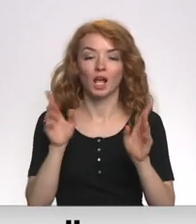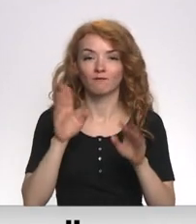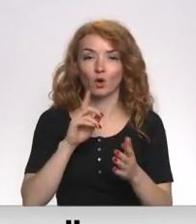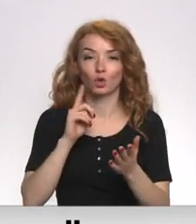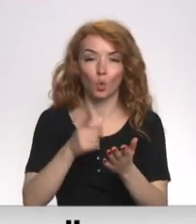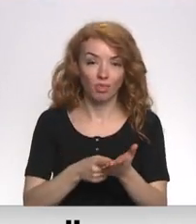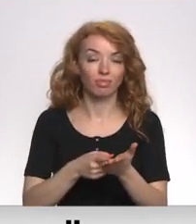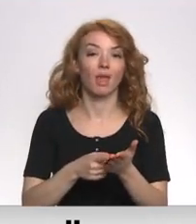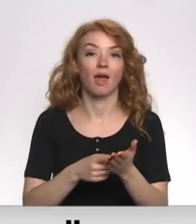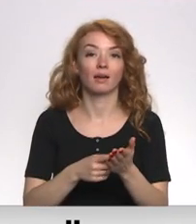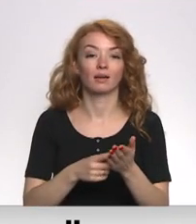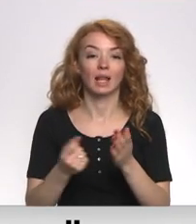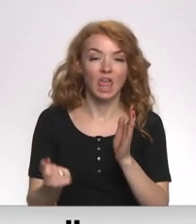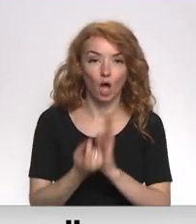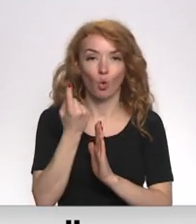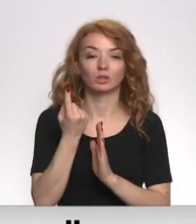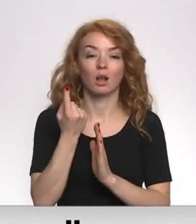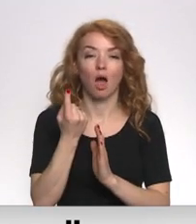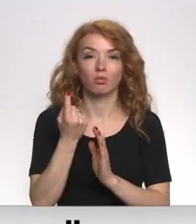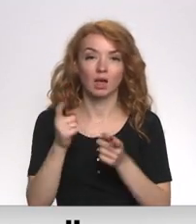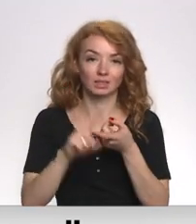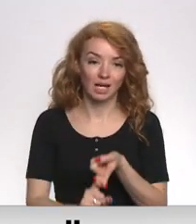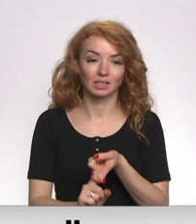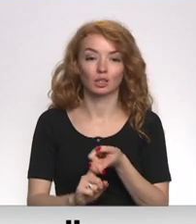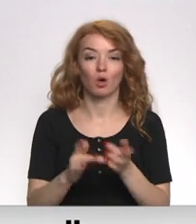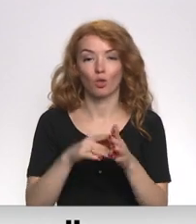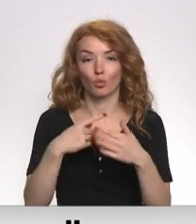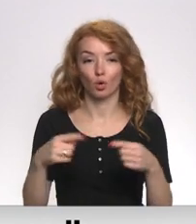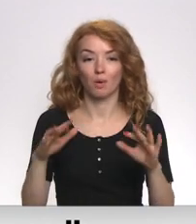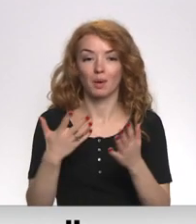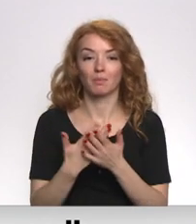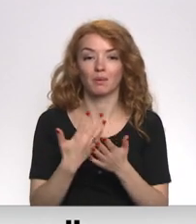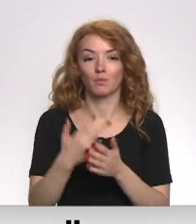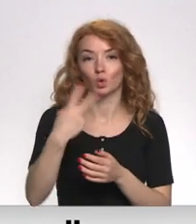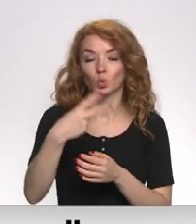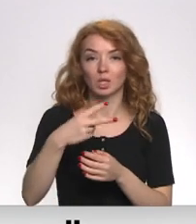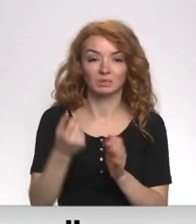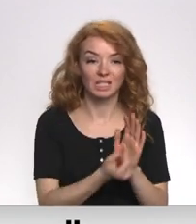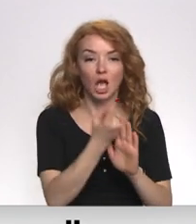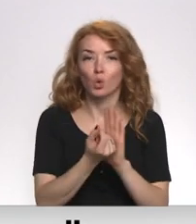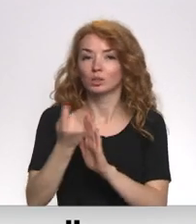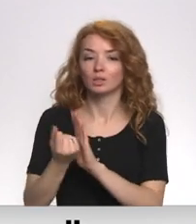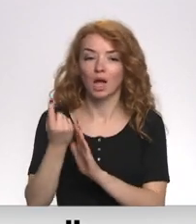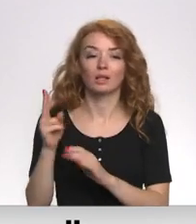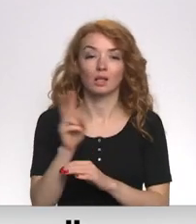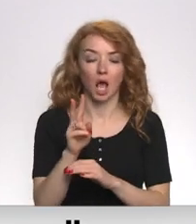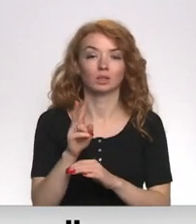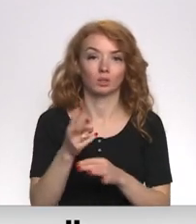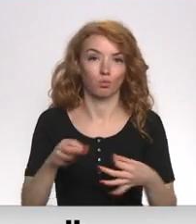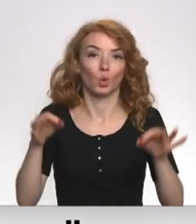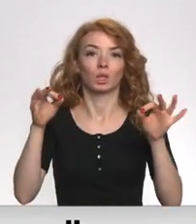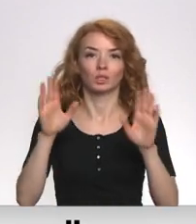nevis vienu ierosinātāju ar to saistīto kādu produktu, bet piemēram 20 ierosinātājs, kas būtiski